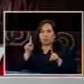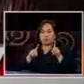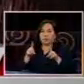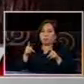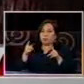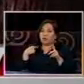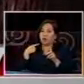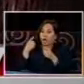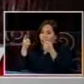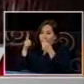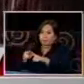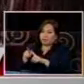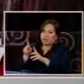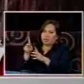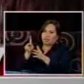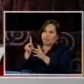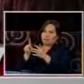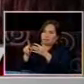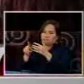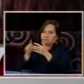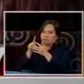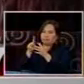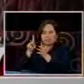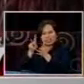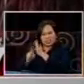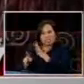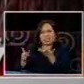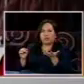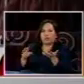killings, yung mga involuntary disappearances.